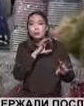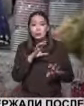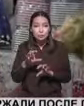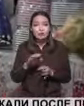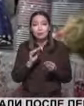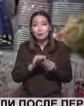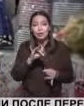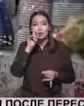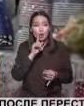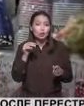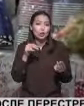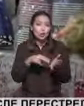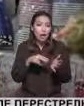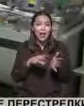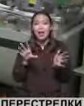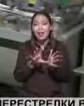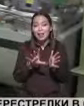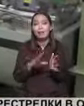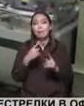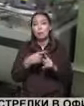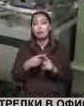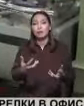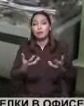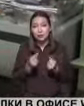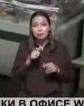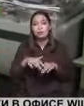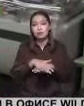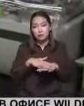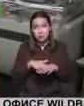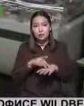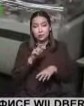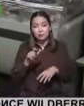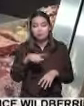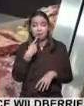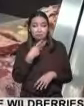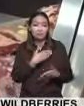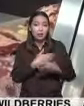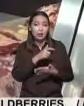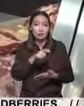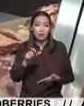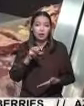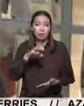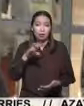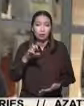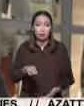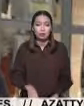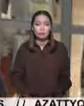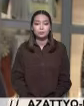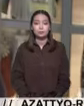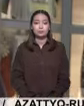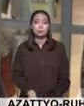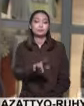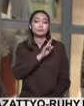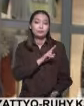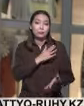стабильных и доступных тарифов на электроэнергию позитивно воспринимается населением, говорят активисты партии МНА. Работа